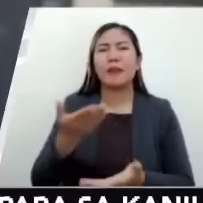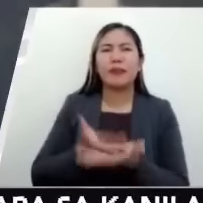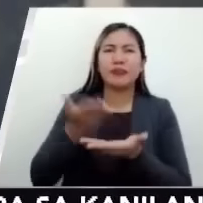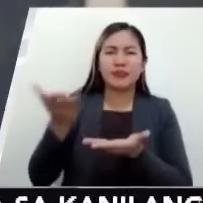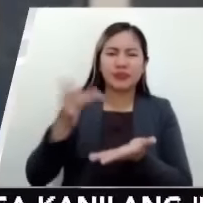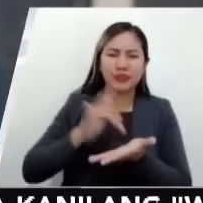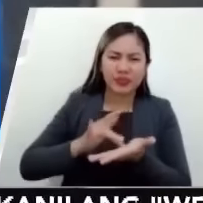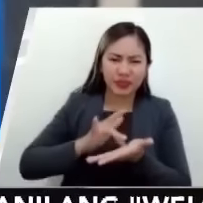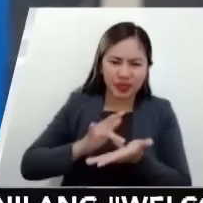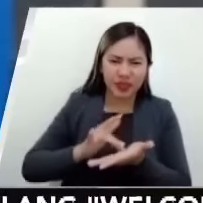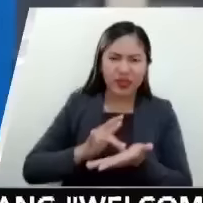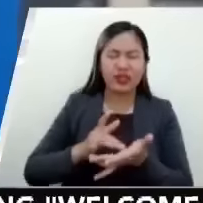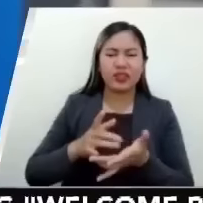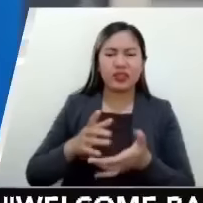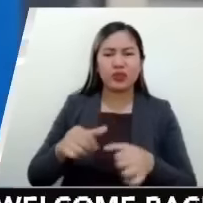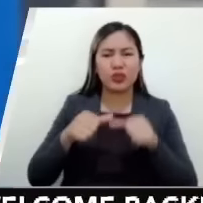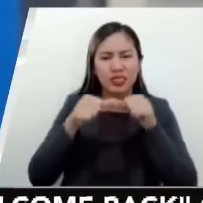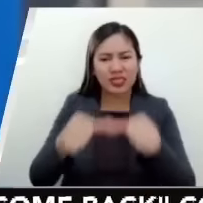pagtuturo.